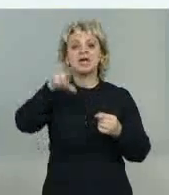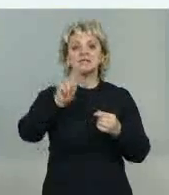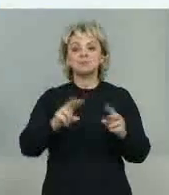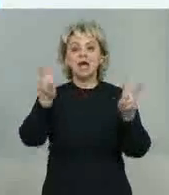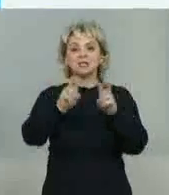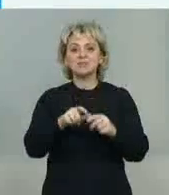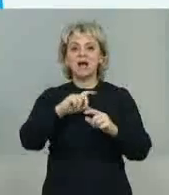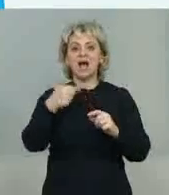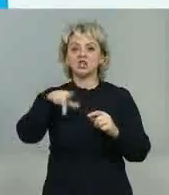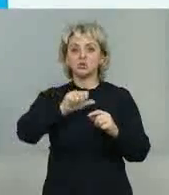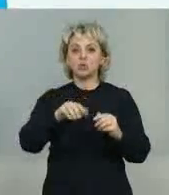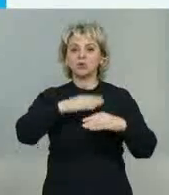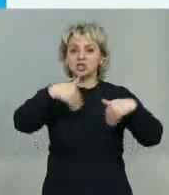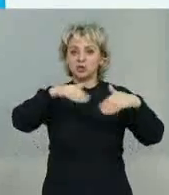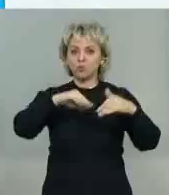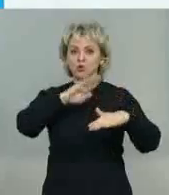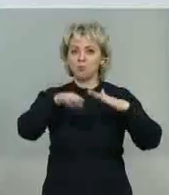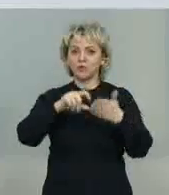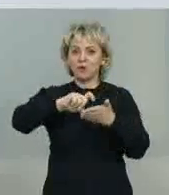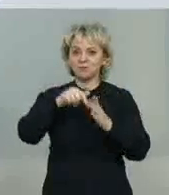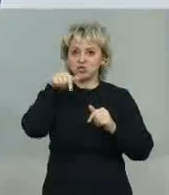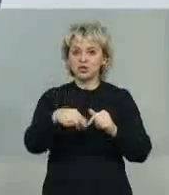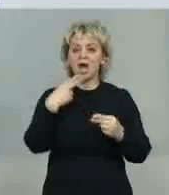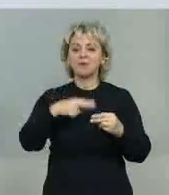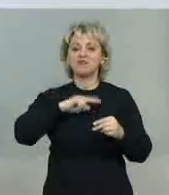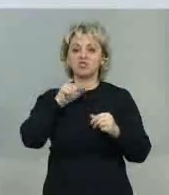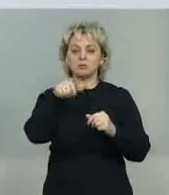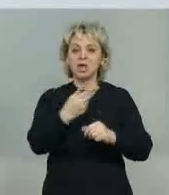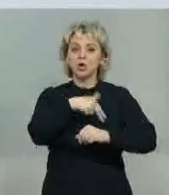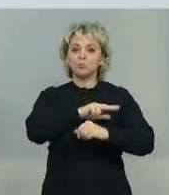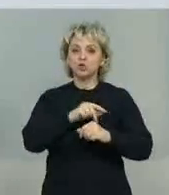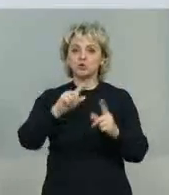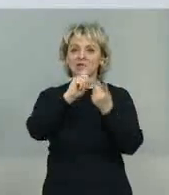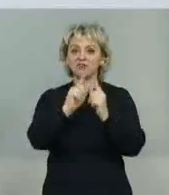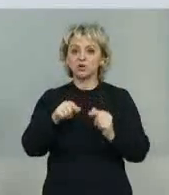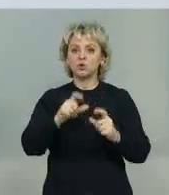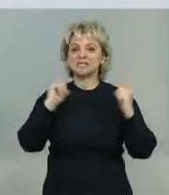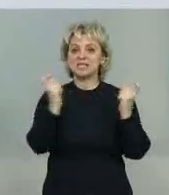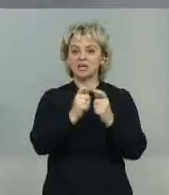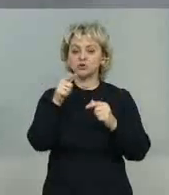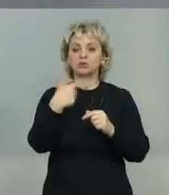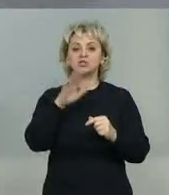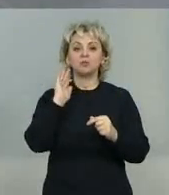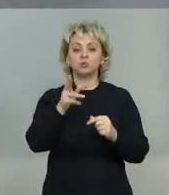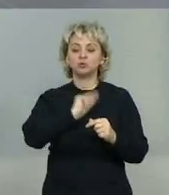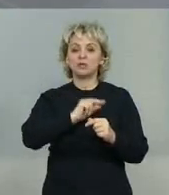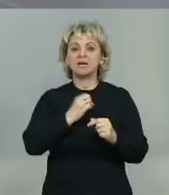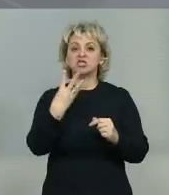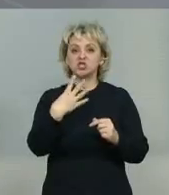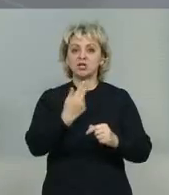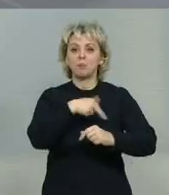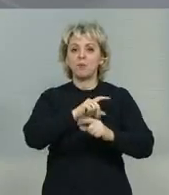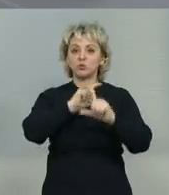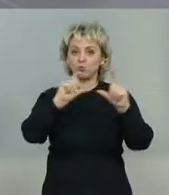Специалисты осмотрели газон, трибуны и подтрибунные помещения и обратили внимание на медицинскую инфраструктуру стадиона, где будут работать